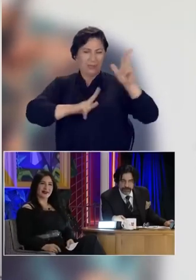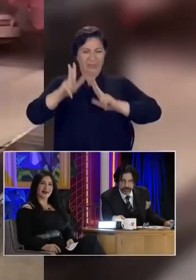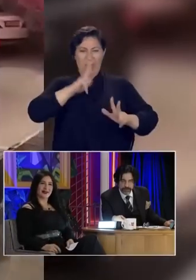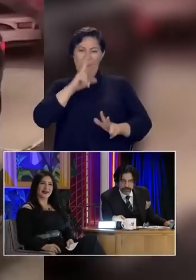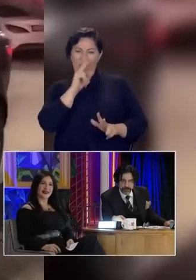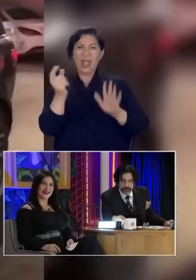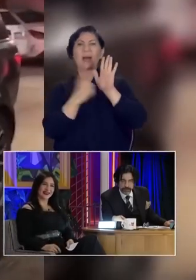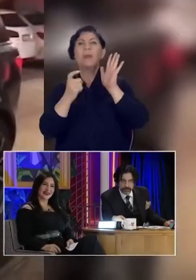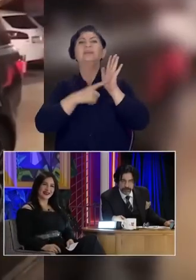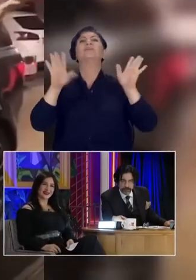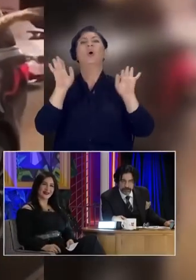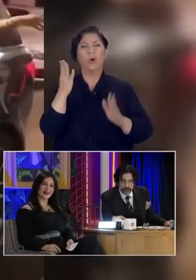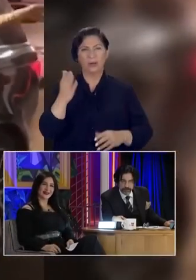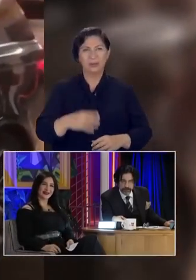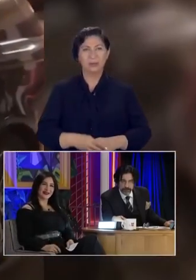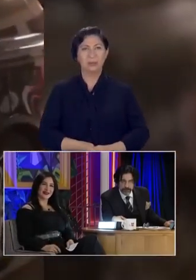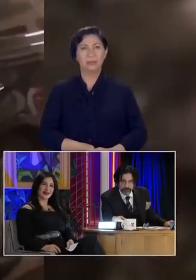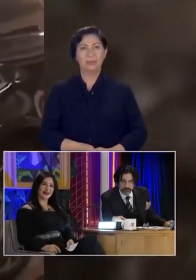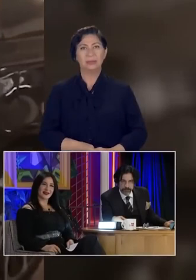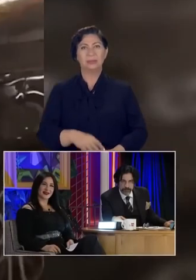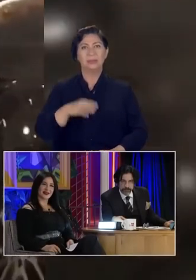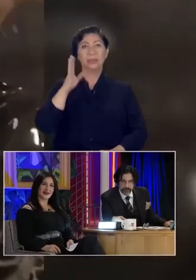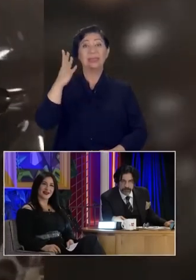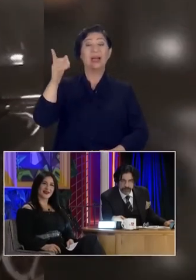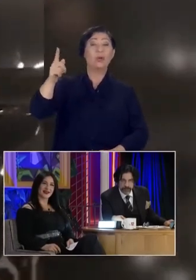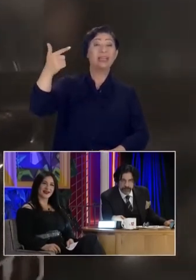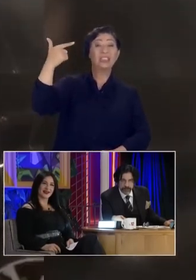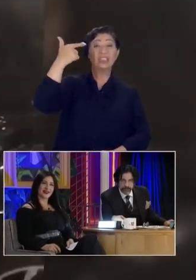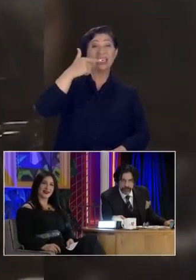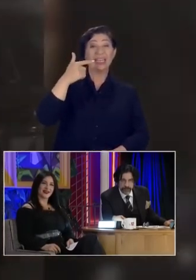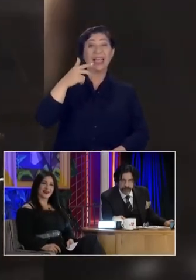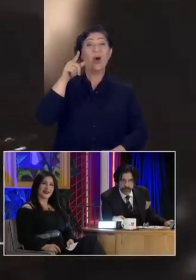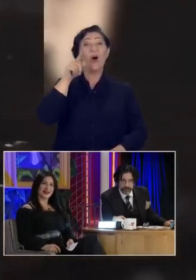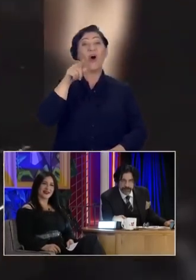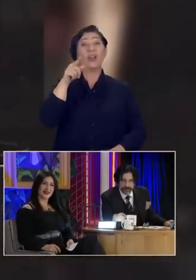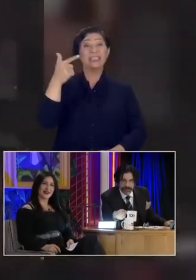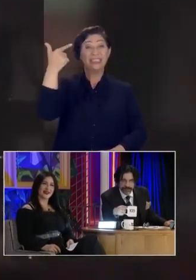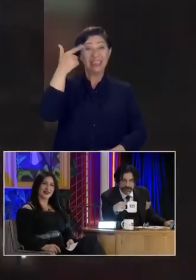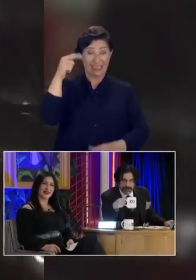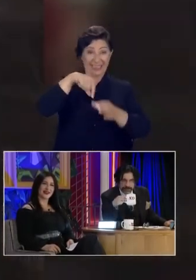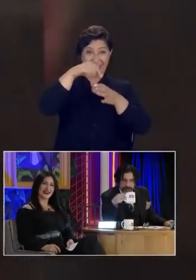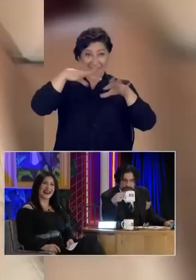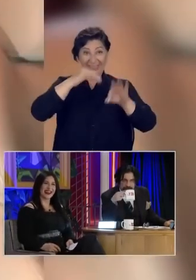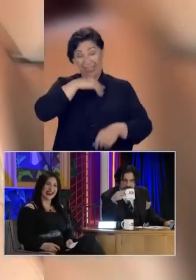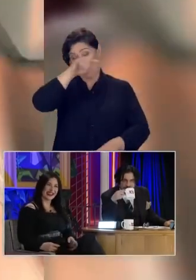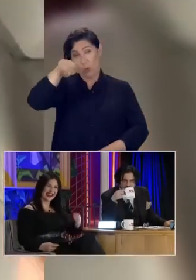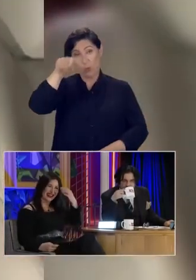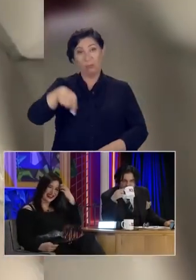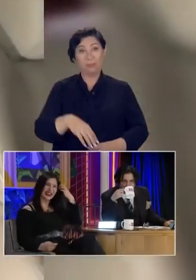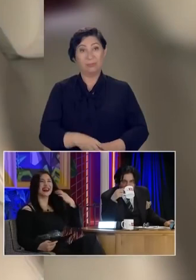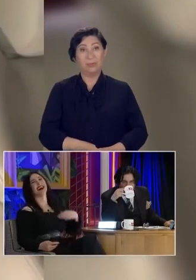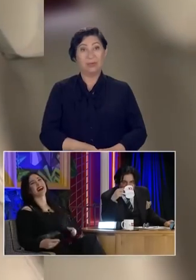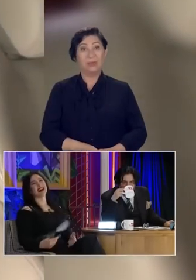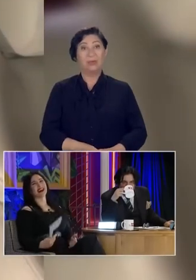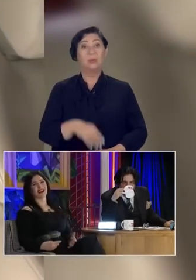layıklamıyor. Can bakar mısın? Oradan çek. İki arabayı oradan çek. Ben geliyorum. Hadi. Bu arabayı